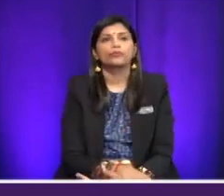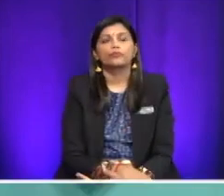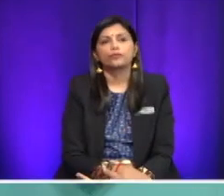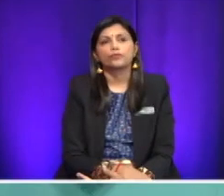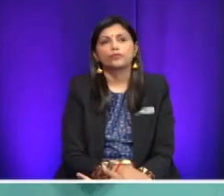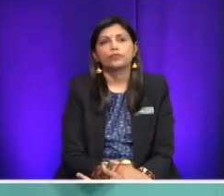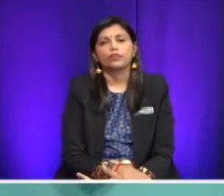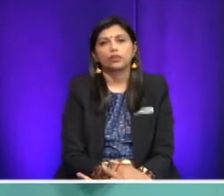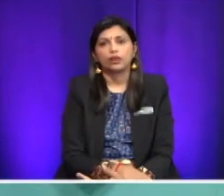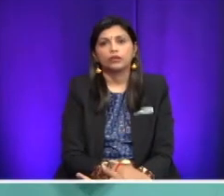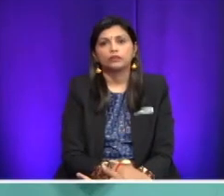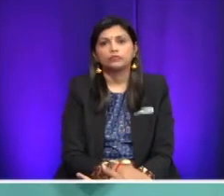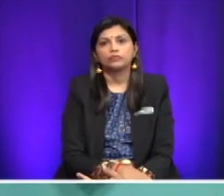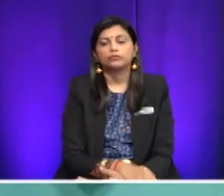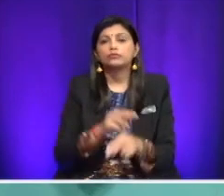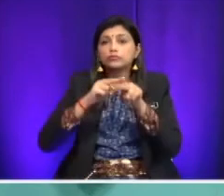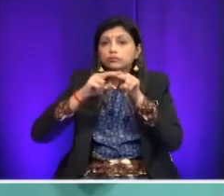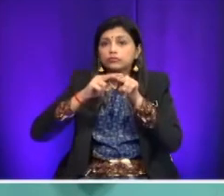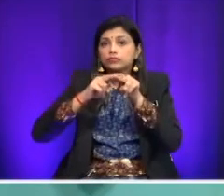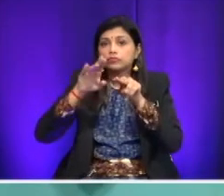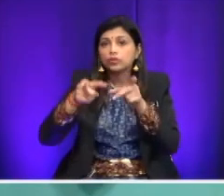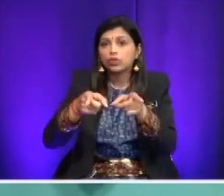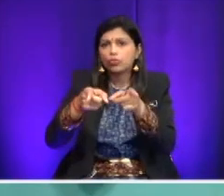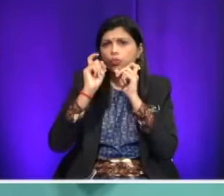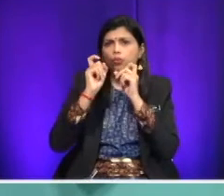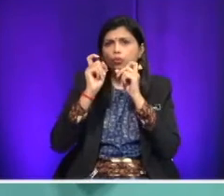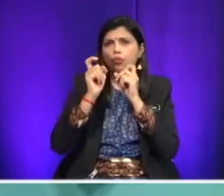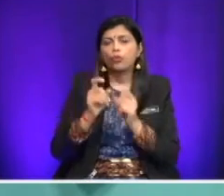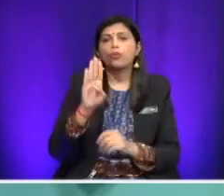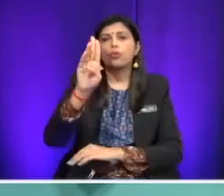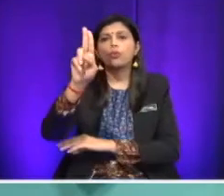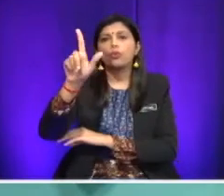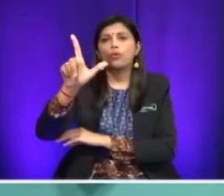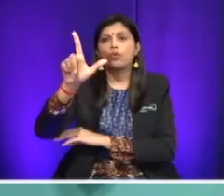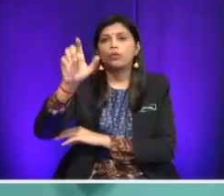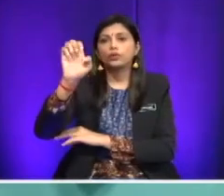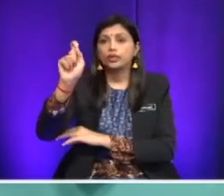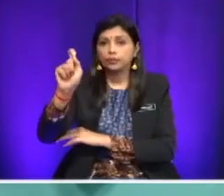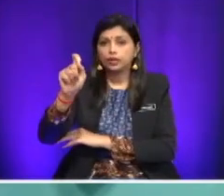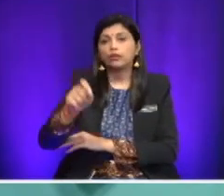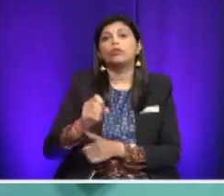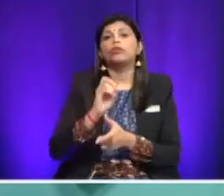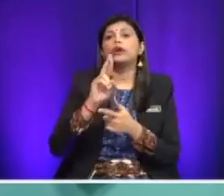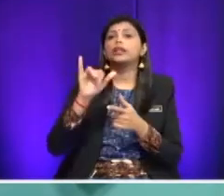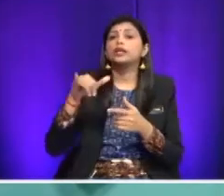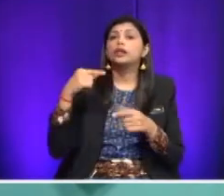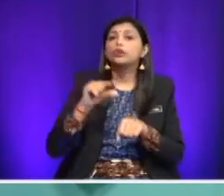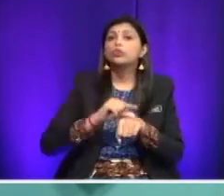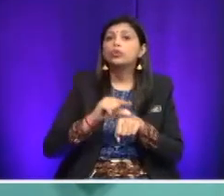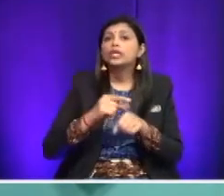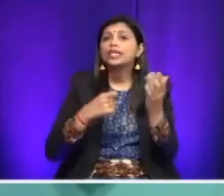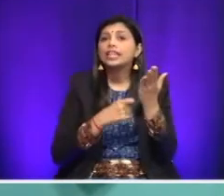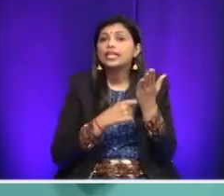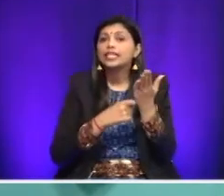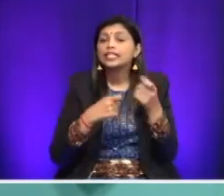go-jek aja boleh laju yang belinya tak perlu pemandu bahwa itu boleh yang opening rrt awak itu maksudnya yang kita yang yang punya